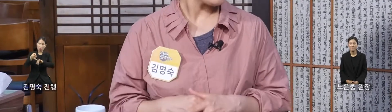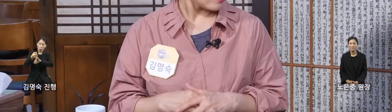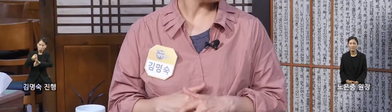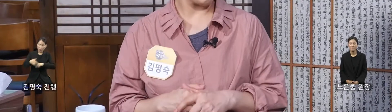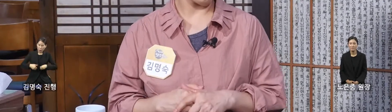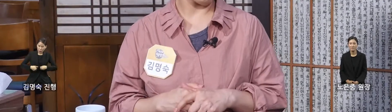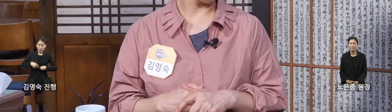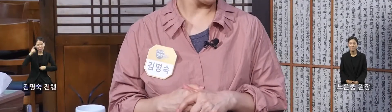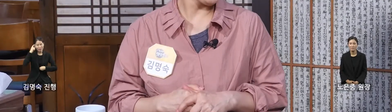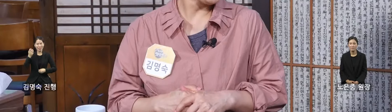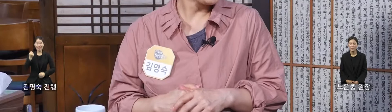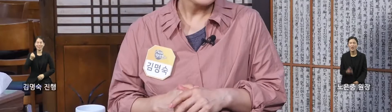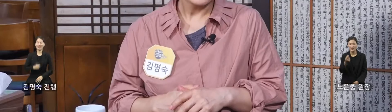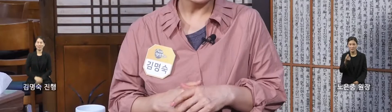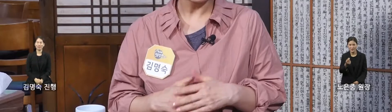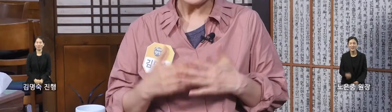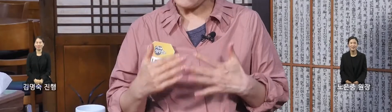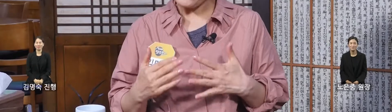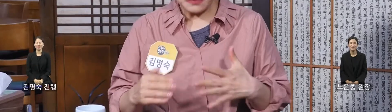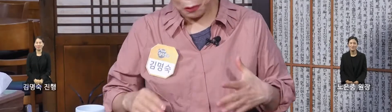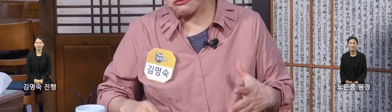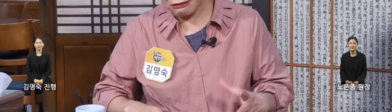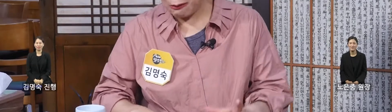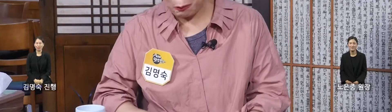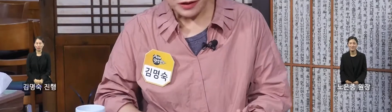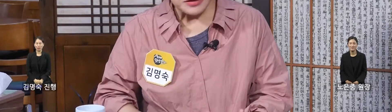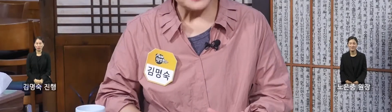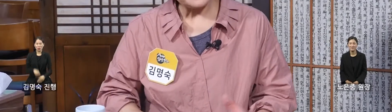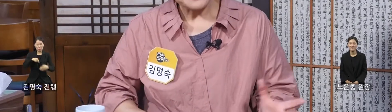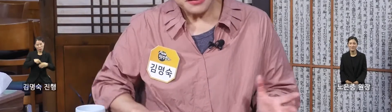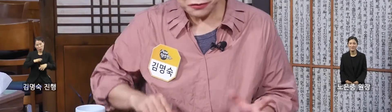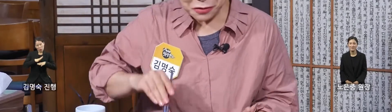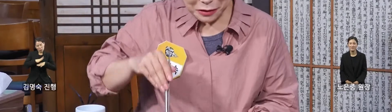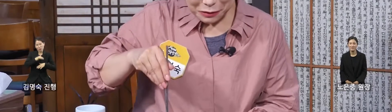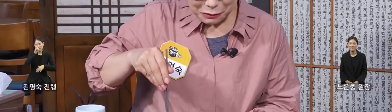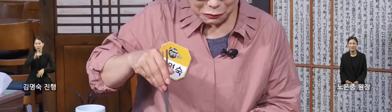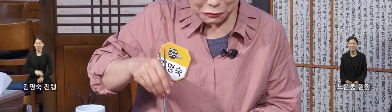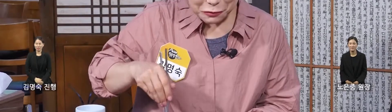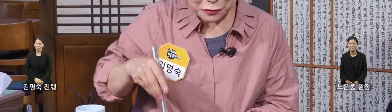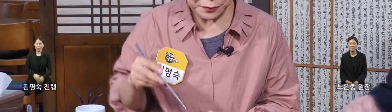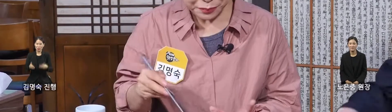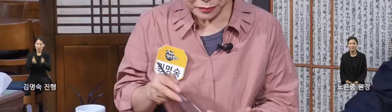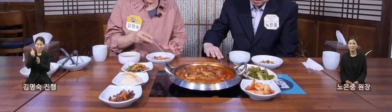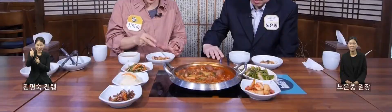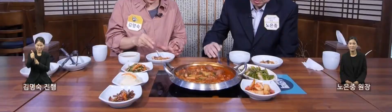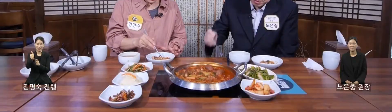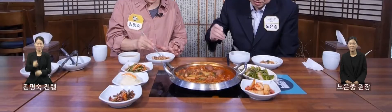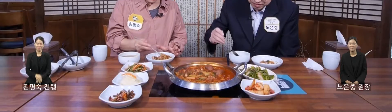되기도 하는데 그래서 겁도 나고. 근데 이제 원장님 같은 경우는